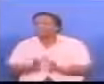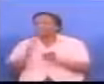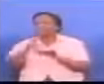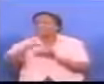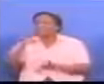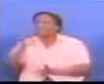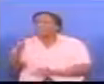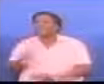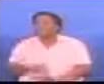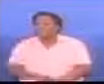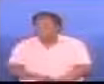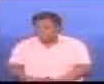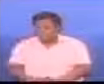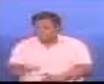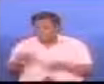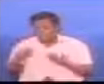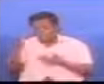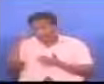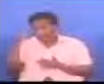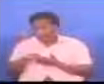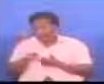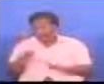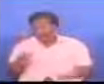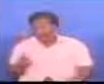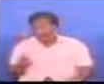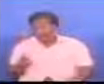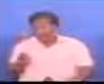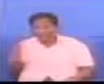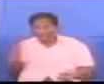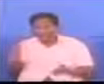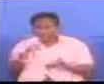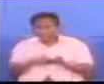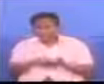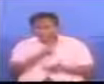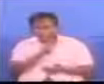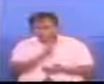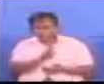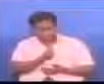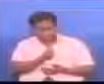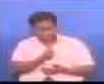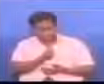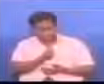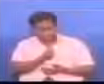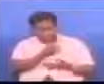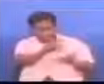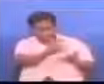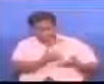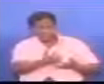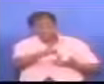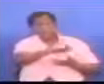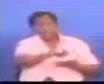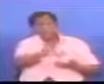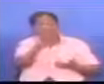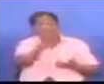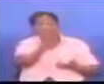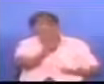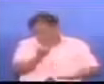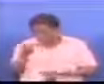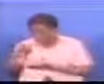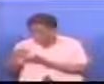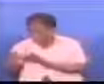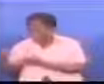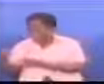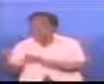Na tafsiri yake ni nini? Tafsiri yake ni kwamba tutachukua hela kwenye maeneo mengine tuilipie